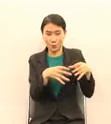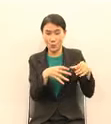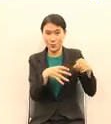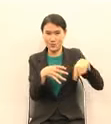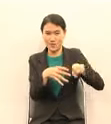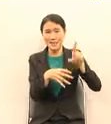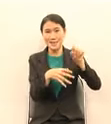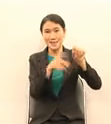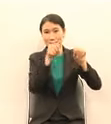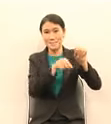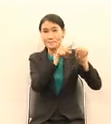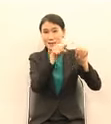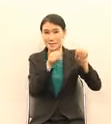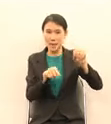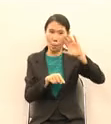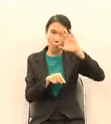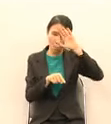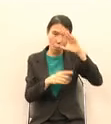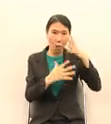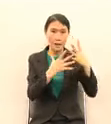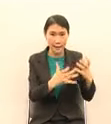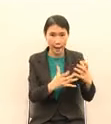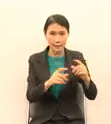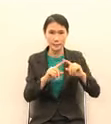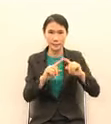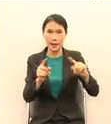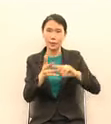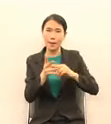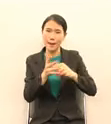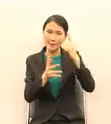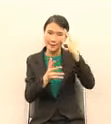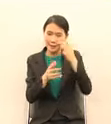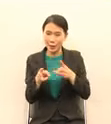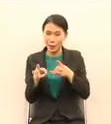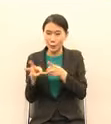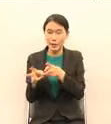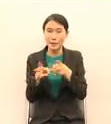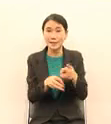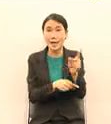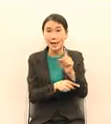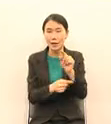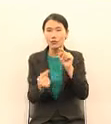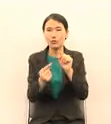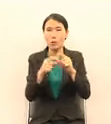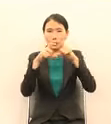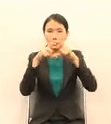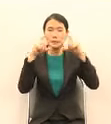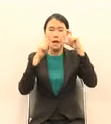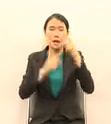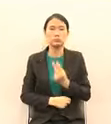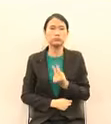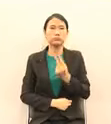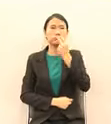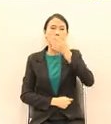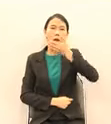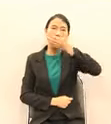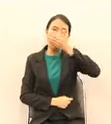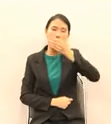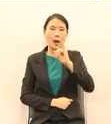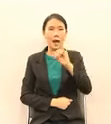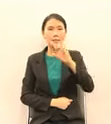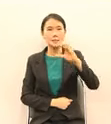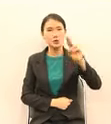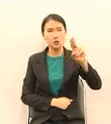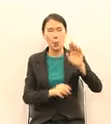รง 20% นะครับแต่ที่ต้องใช้ critical care ก็คือว่าต้องใช้เครื่องช่วยหายใจอะไรมากมายนอน ICU นี่ประม